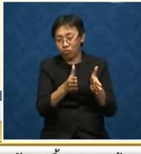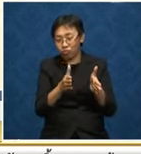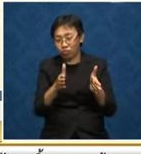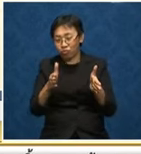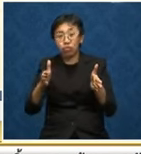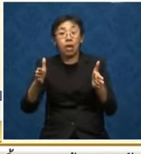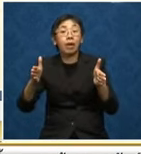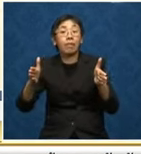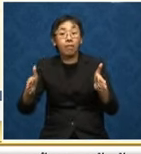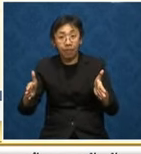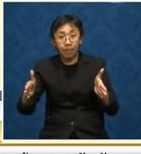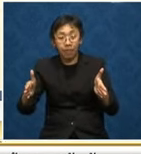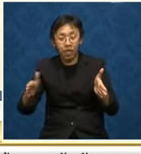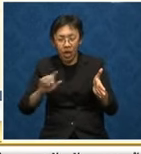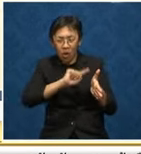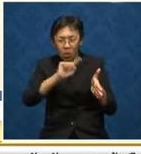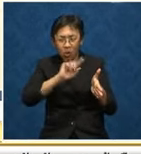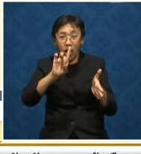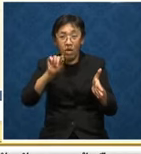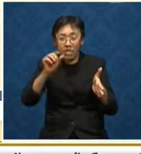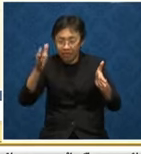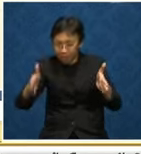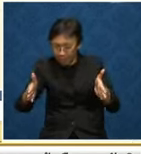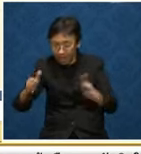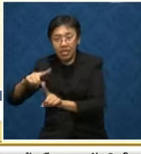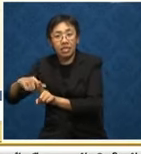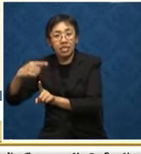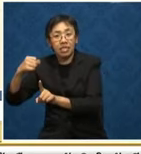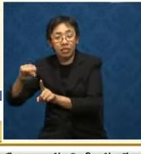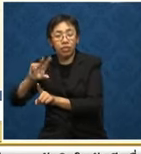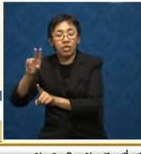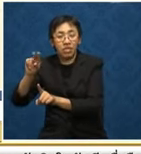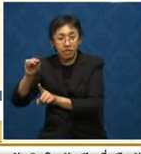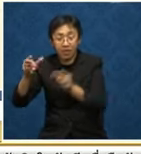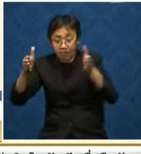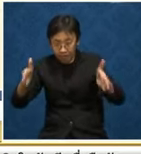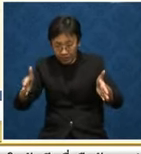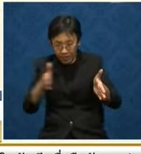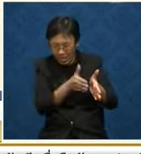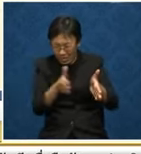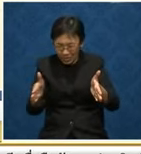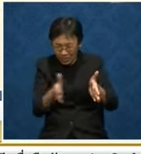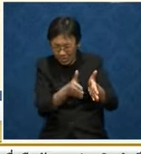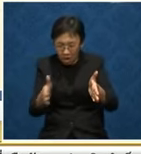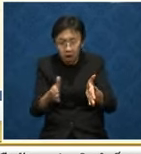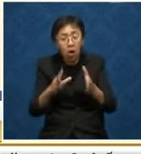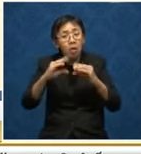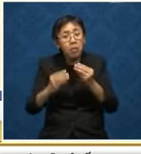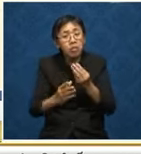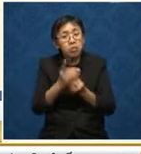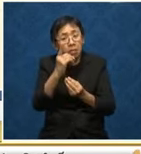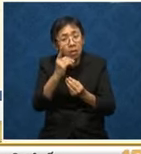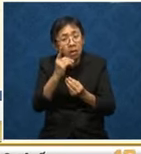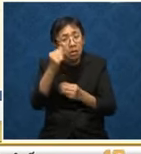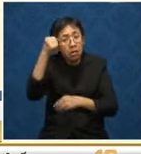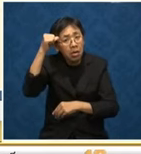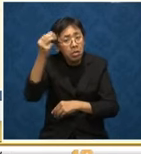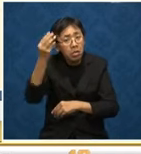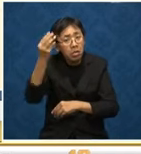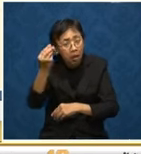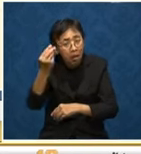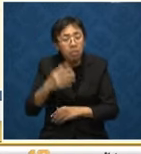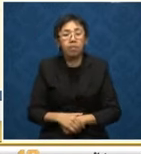ด120วันคือ30ตุลาคมนั้นเราจะประชุมสัปดาห์ละกี่วันเอ